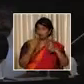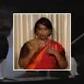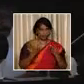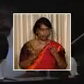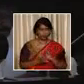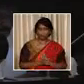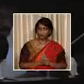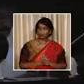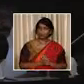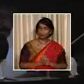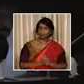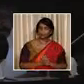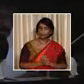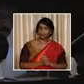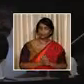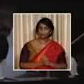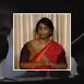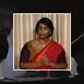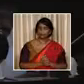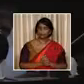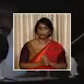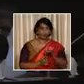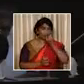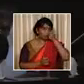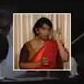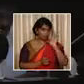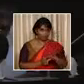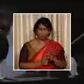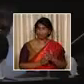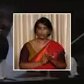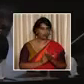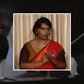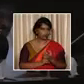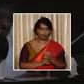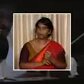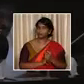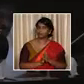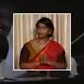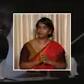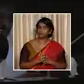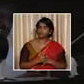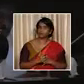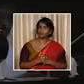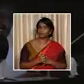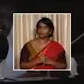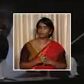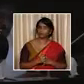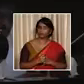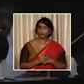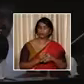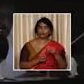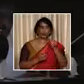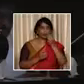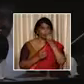அவர்கள் மீது கொத்து குண்டுகள் வீசப்படவில்லை இந்த மக்கள் மீது நீங்கள் பராஜ் குண்டுகளை வீசவில்லை நீங்கள் உணவளிக்காமல் மக்கள் யாரும்